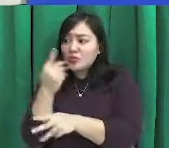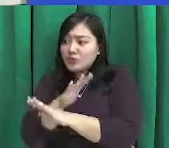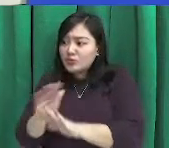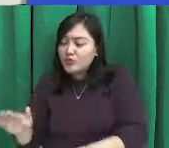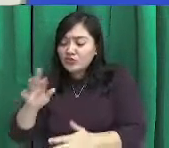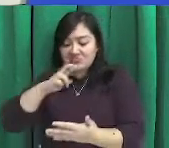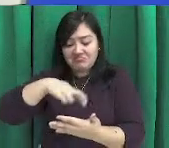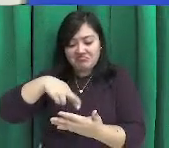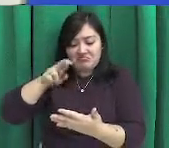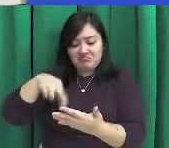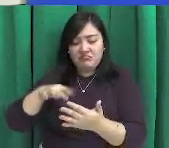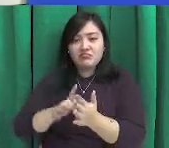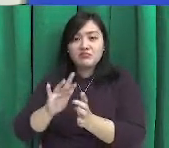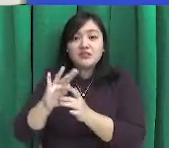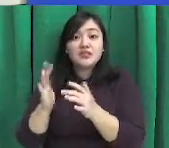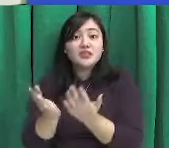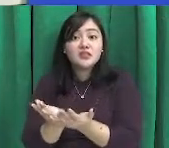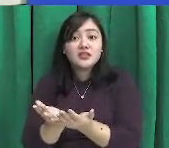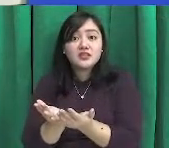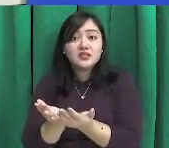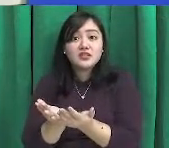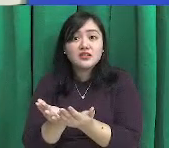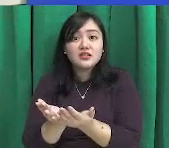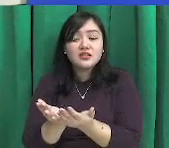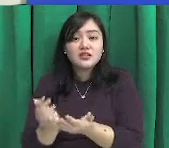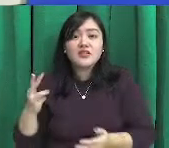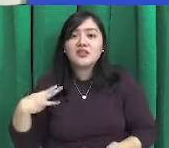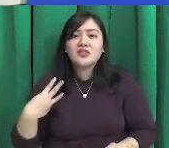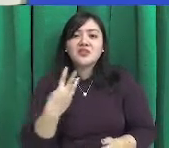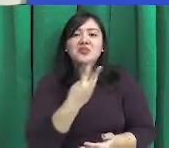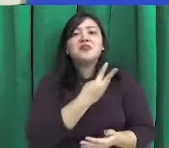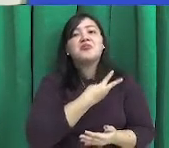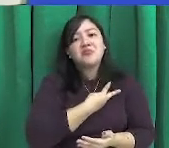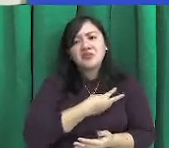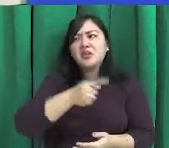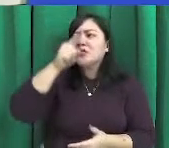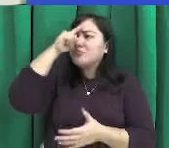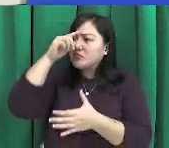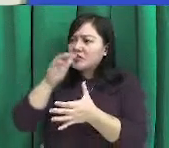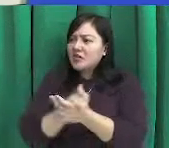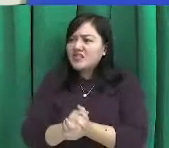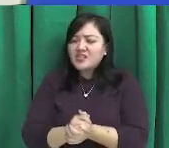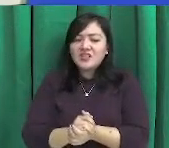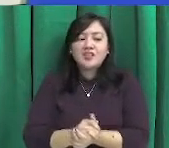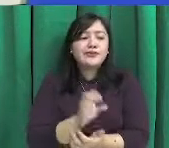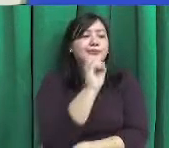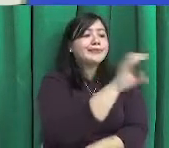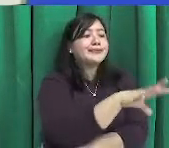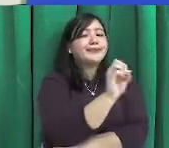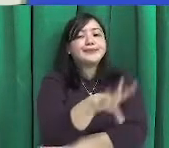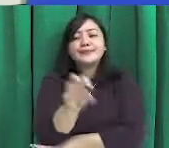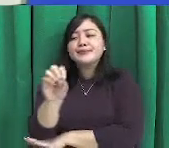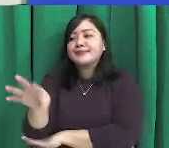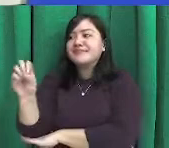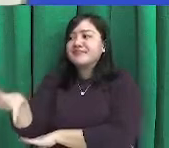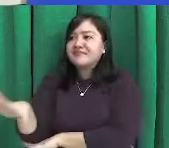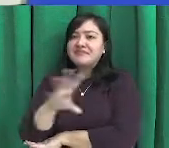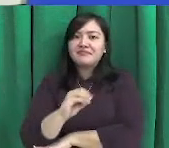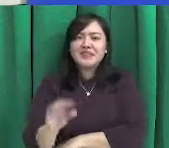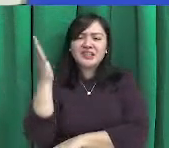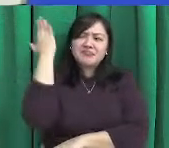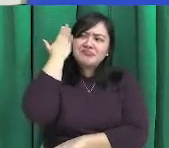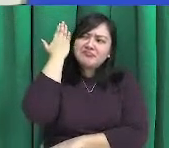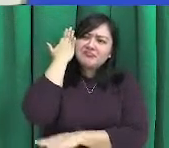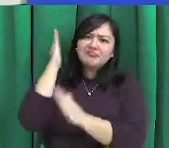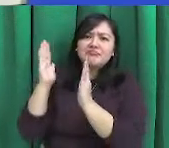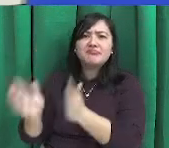Ang pinaniniwalaan pa natin, yung mga Marites at saka Marisol. Oh. Si Paquita,